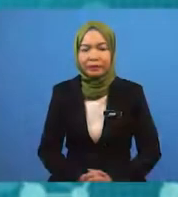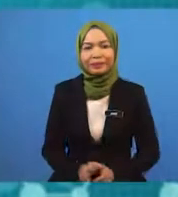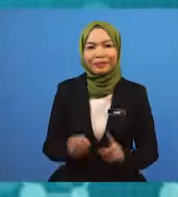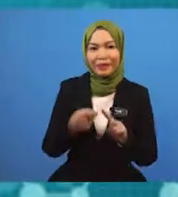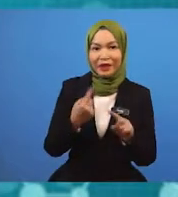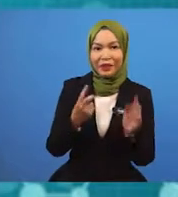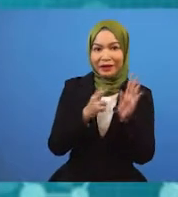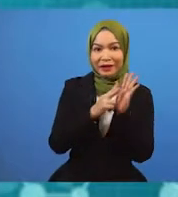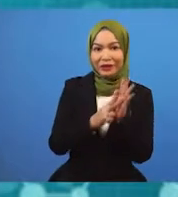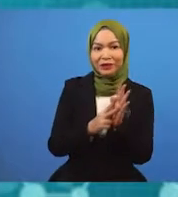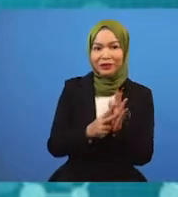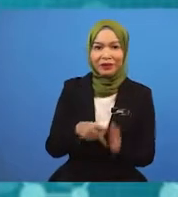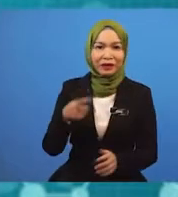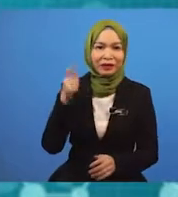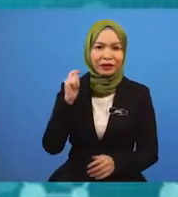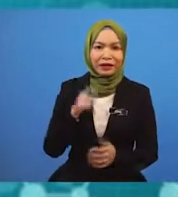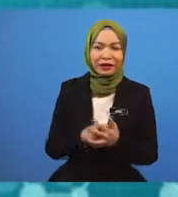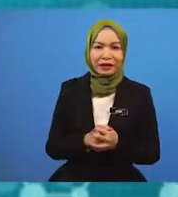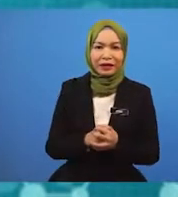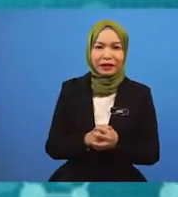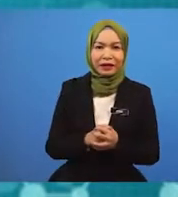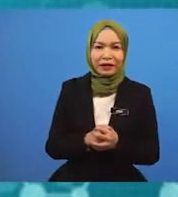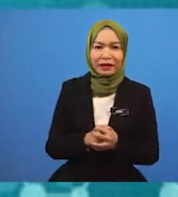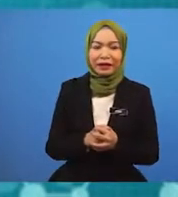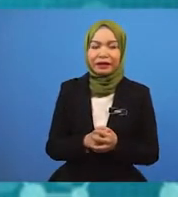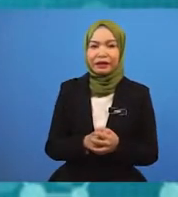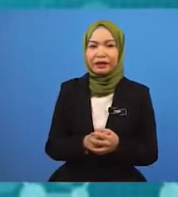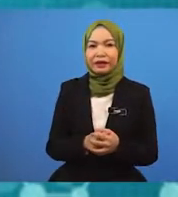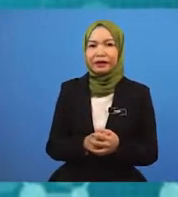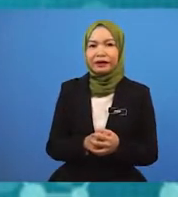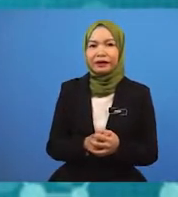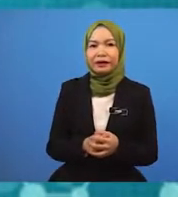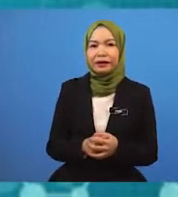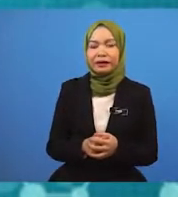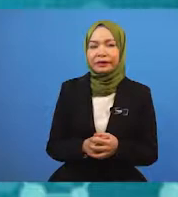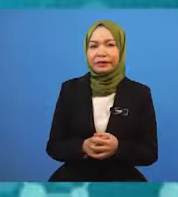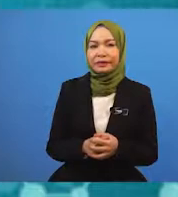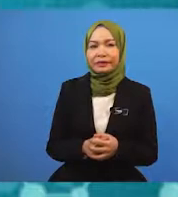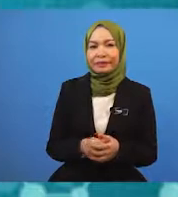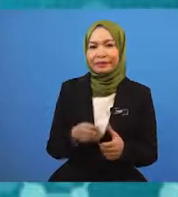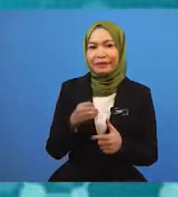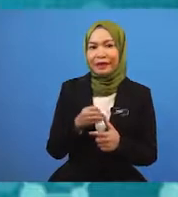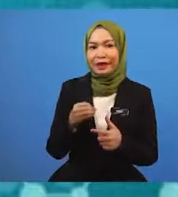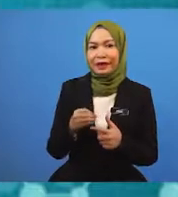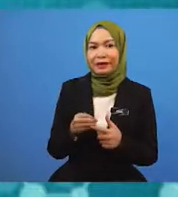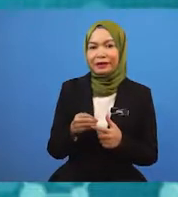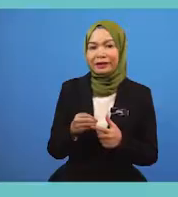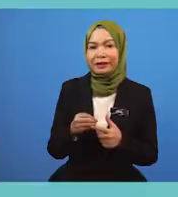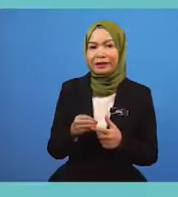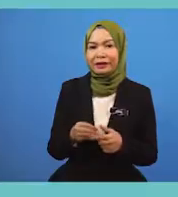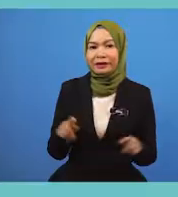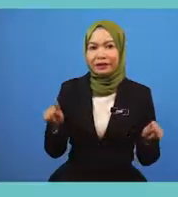daripada video tadi, pemerhatian bagi eksperimen ini adalah antara tindak